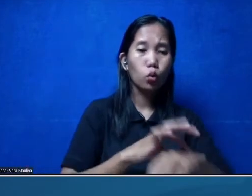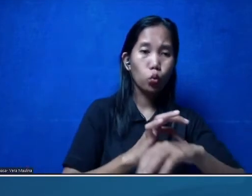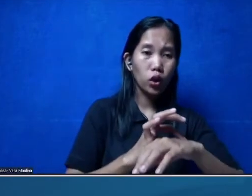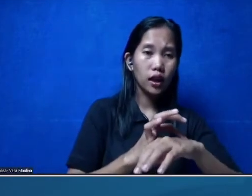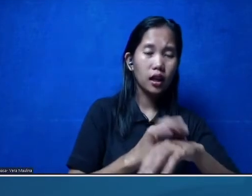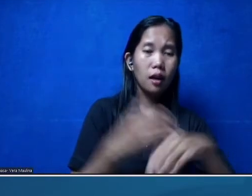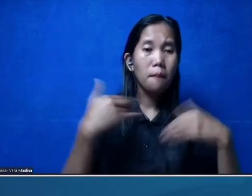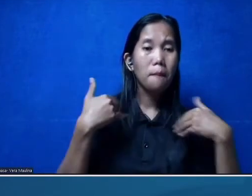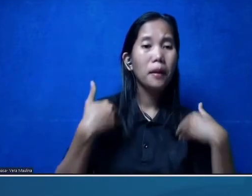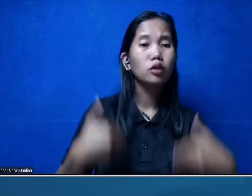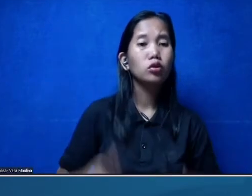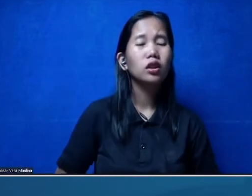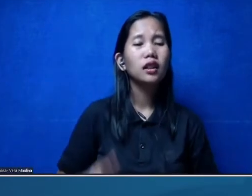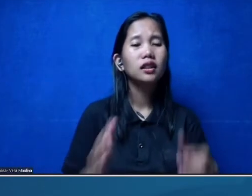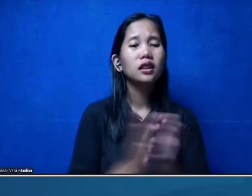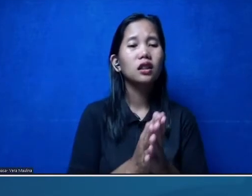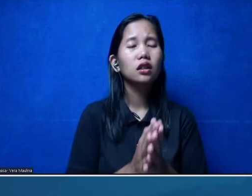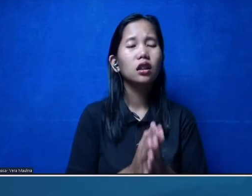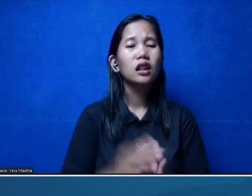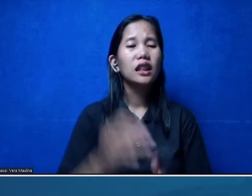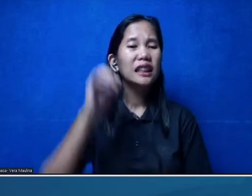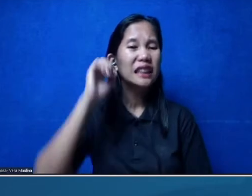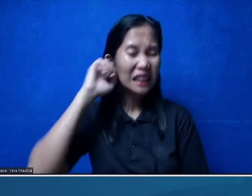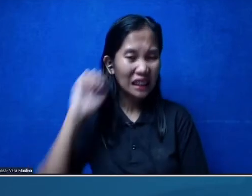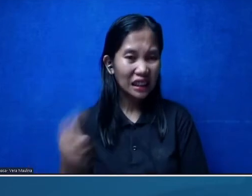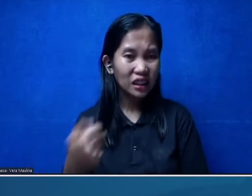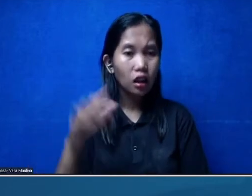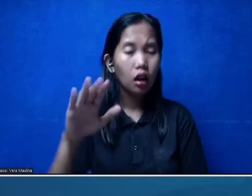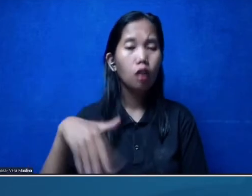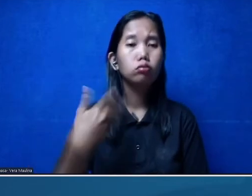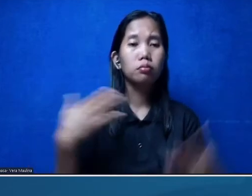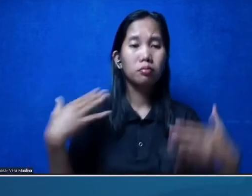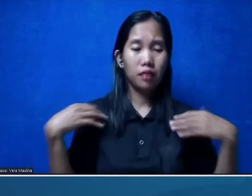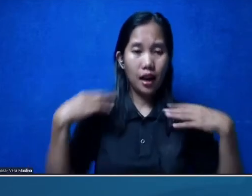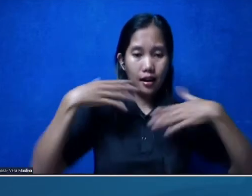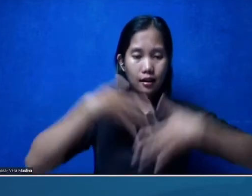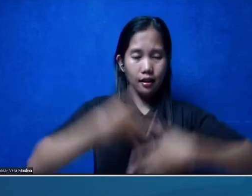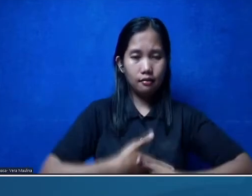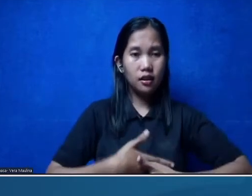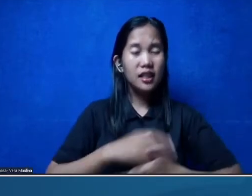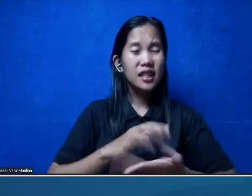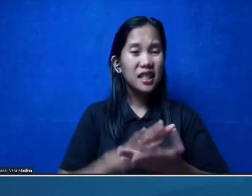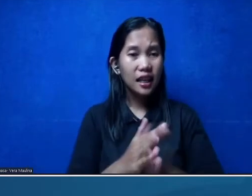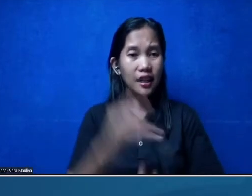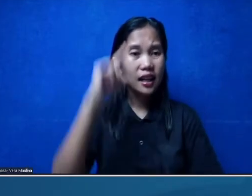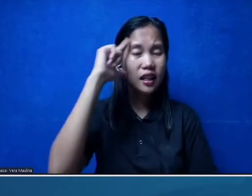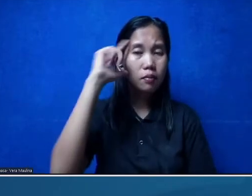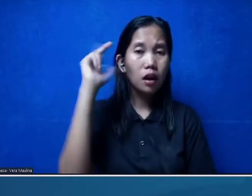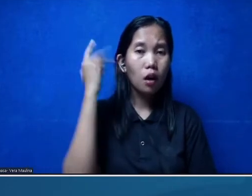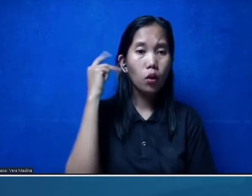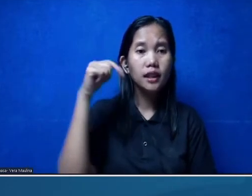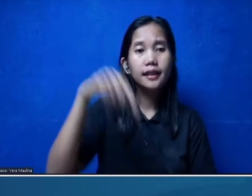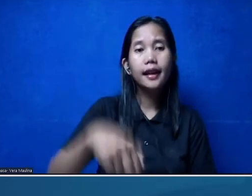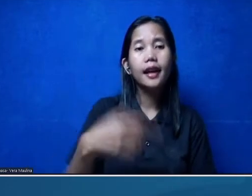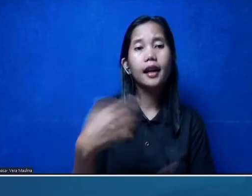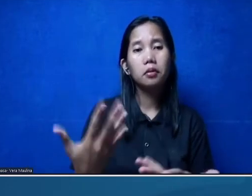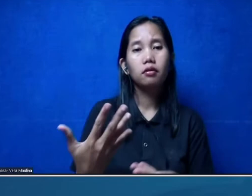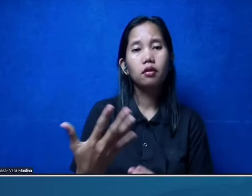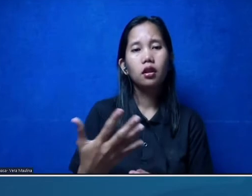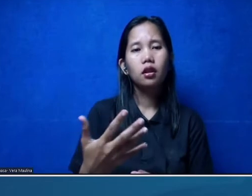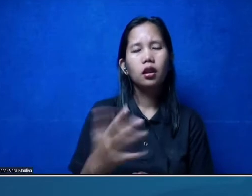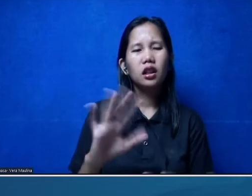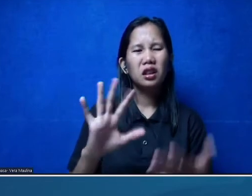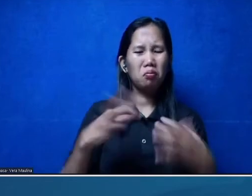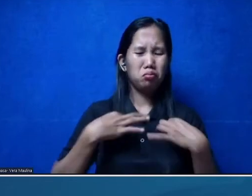jadi Adam dan Hawa sekarang tidak berbusana dan Mereka malu karena walaupun tadinya mereka tidak berbusana tidak malu karena